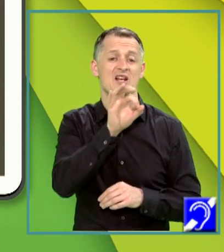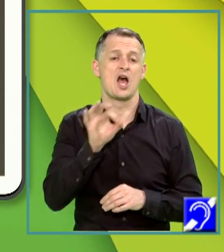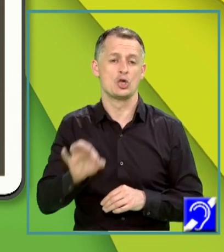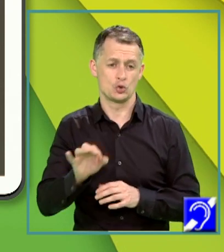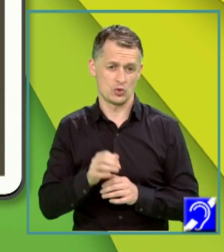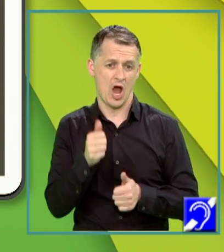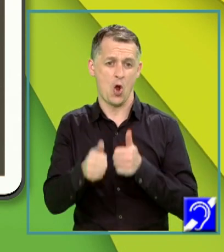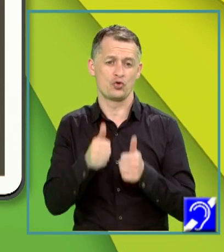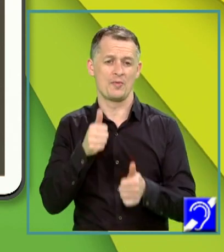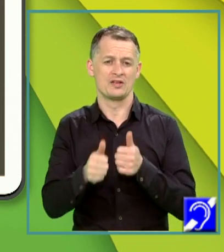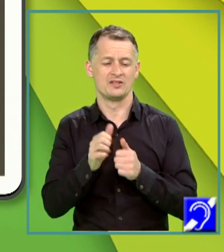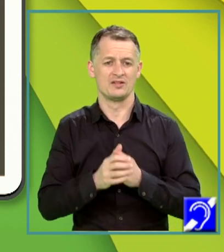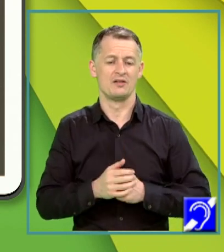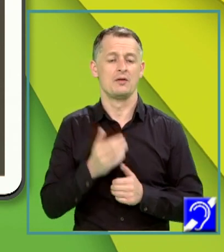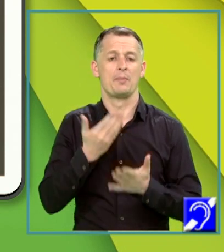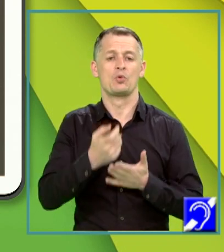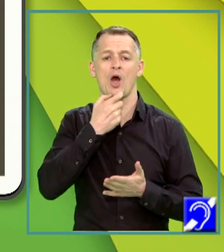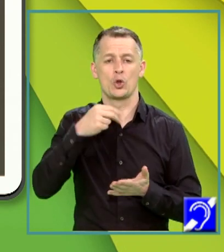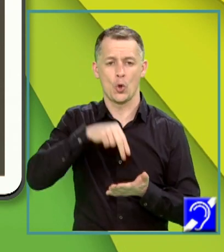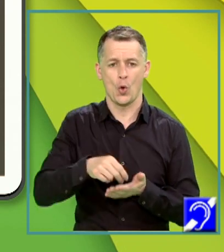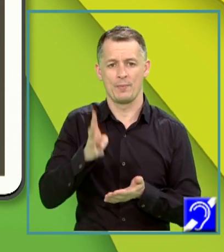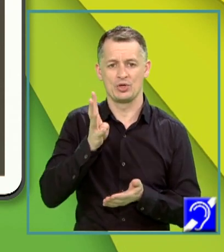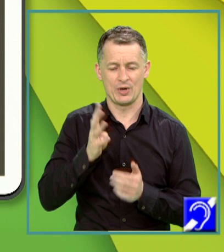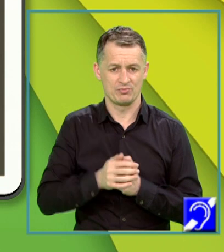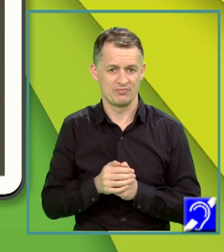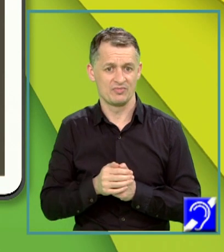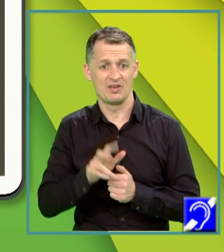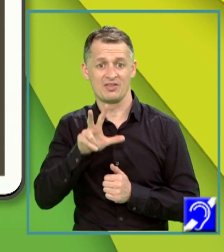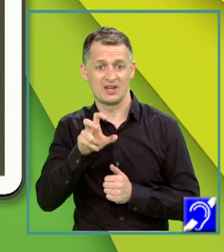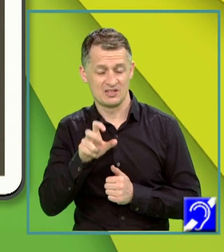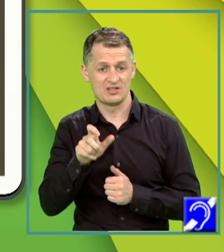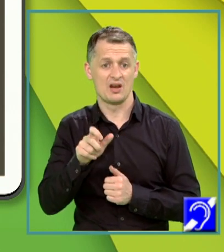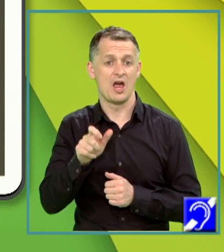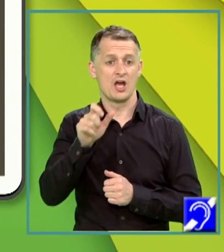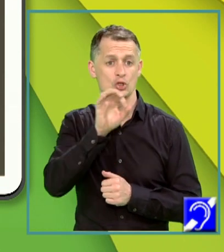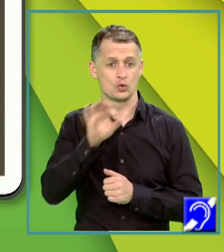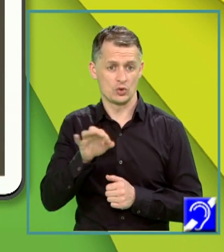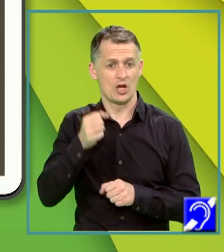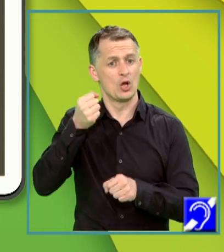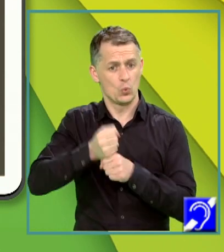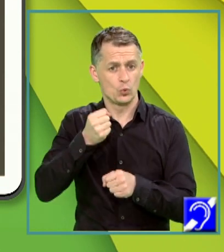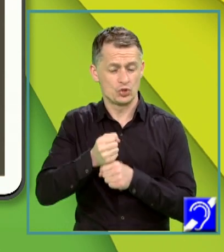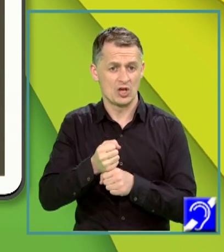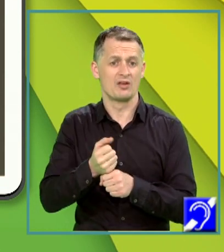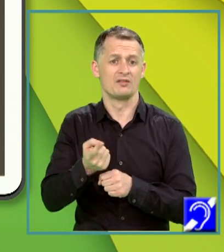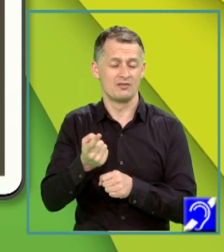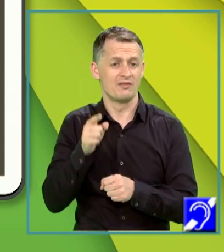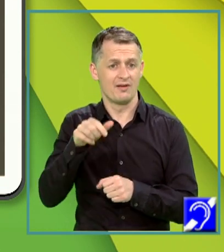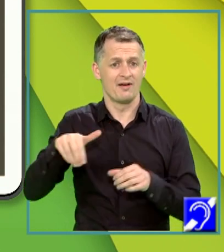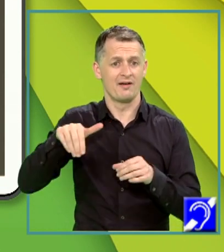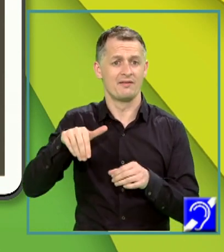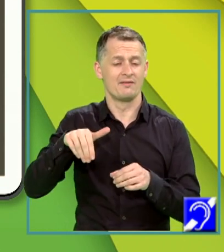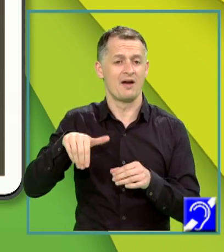în țara noastră la nivelul anului 2014 30% din populație lucra în agricultură în timp ce în